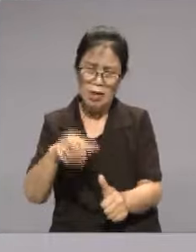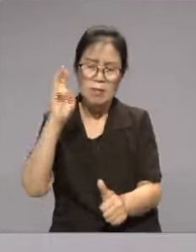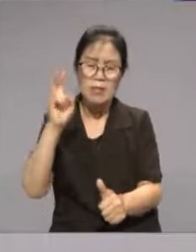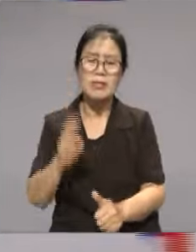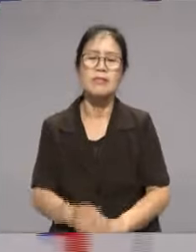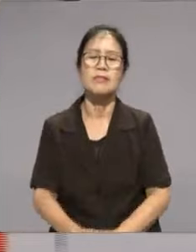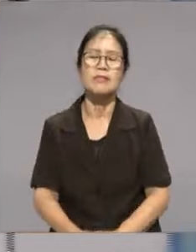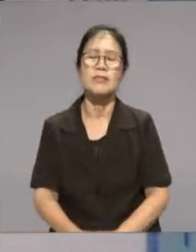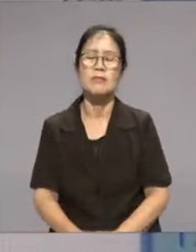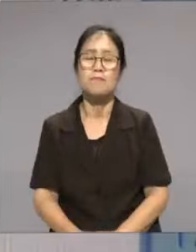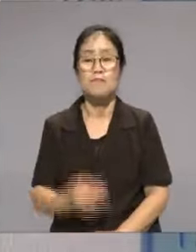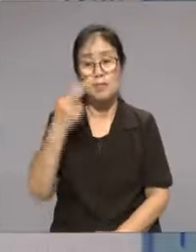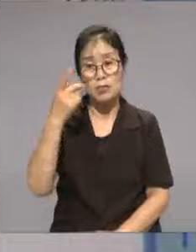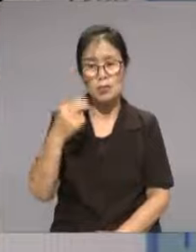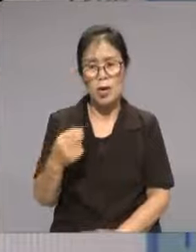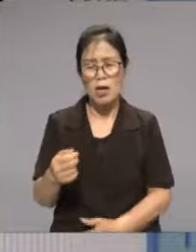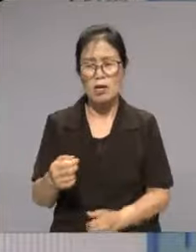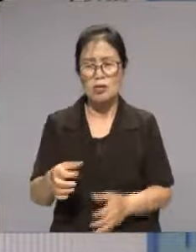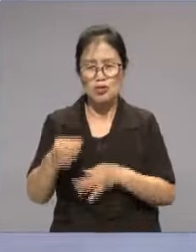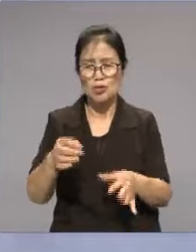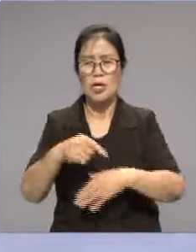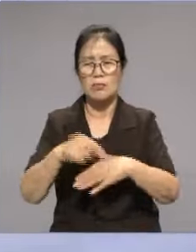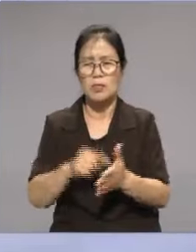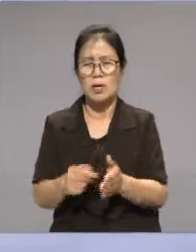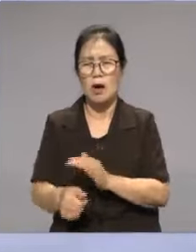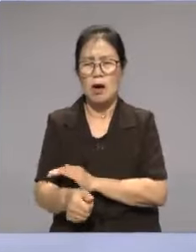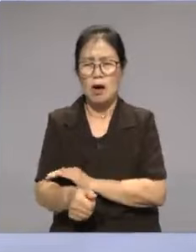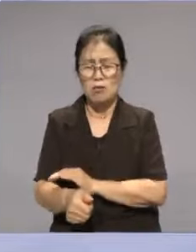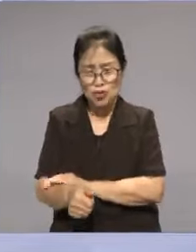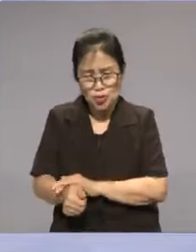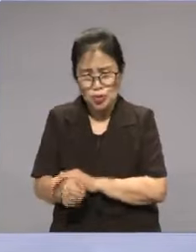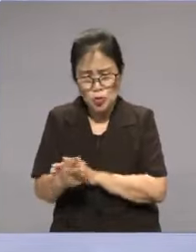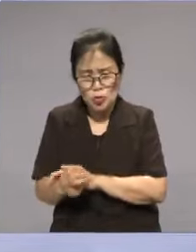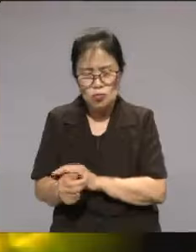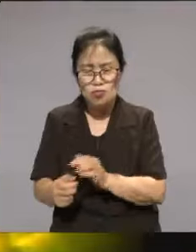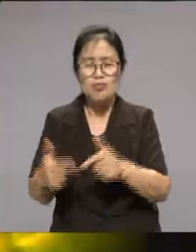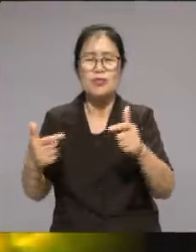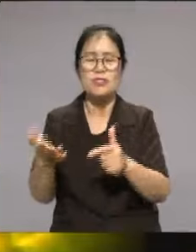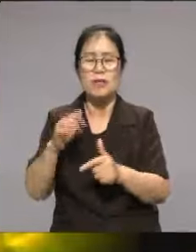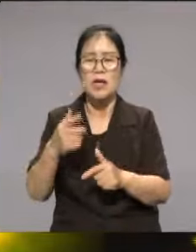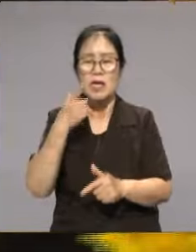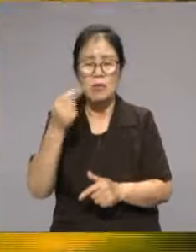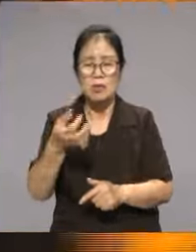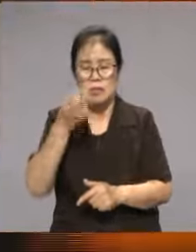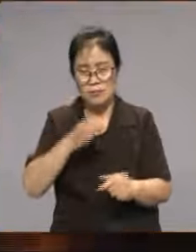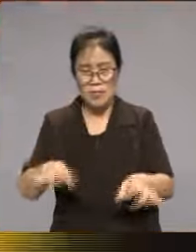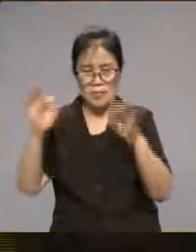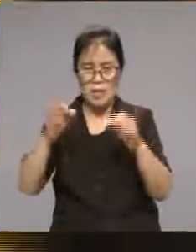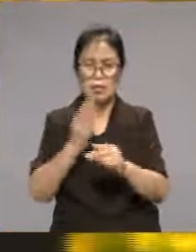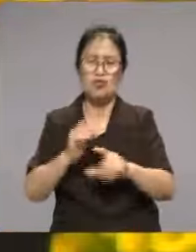전망했습니다. 미국의 위축됐던 투자 심리가 다소 진정됐지만 일본의 금리 인상, 중동 분쟁